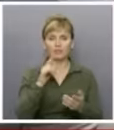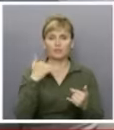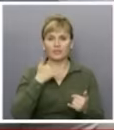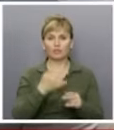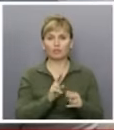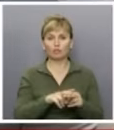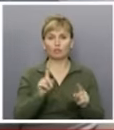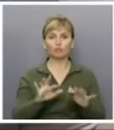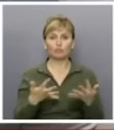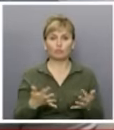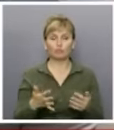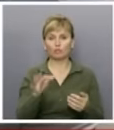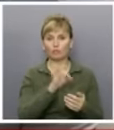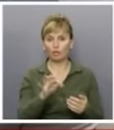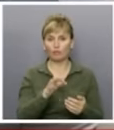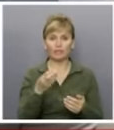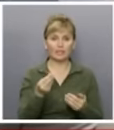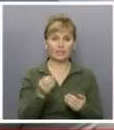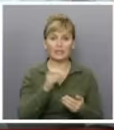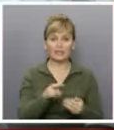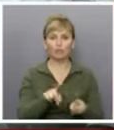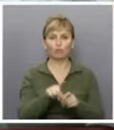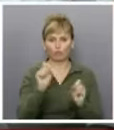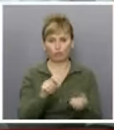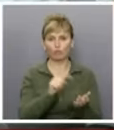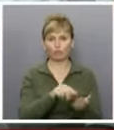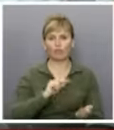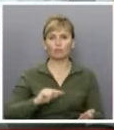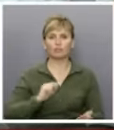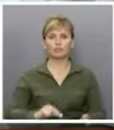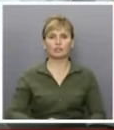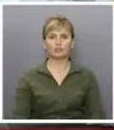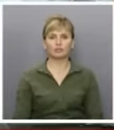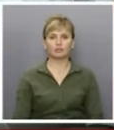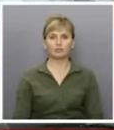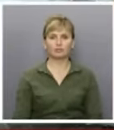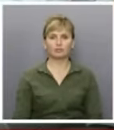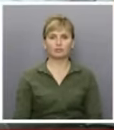котором даже в случае нулевого баланса тревожная кнопка продолжает функционировать.